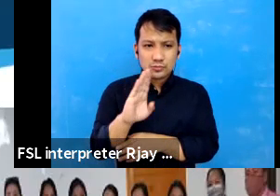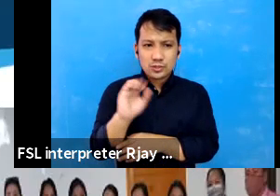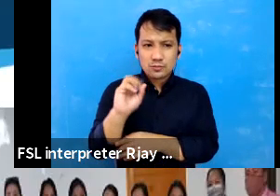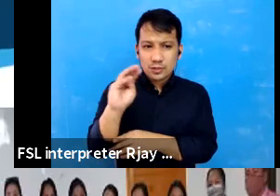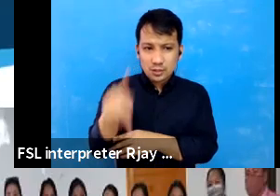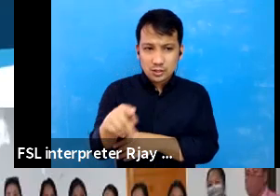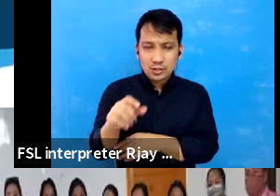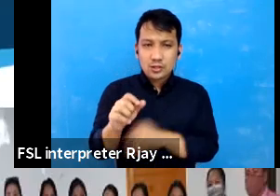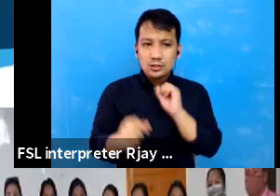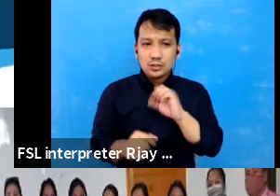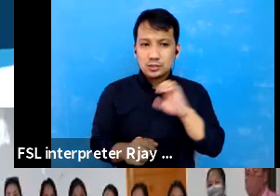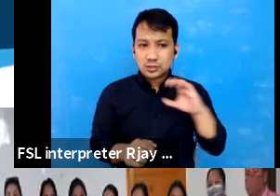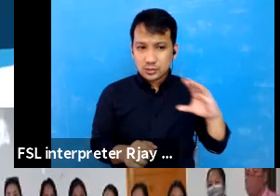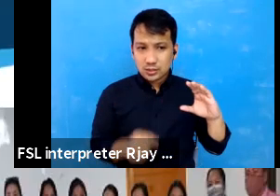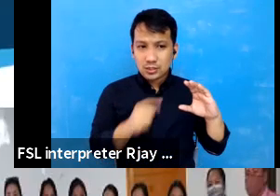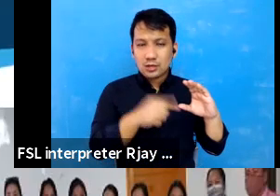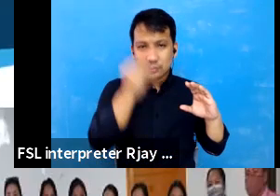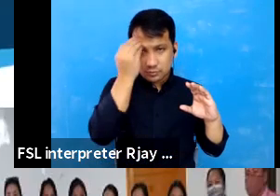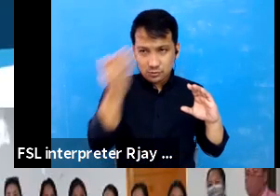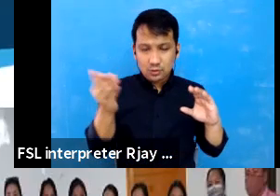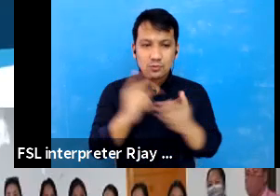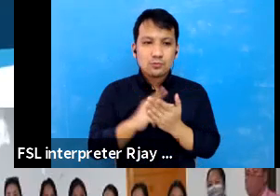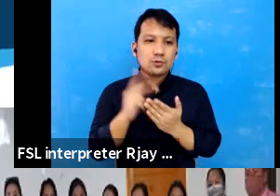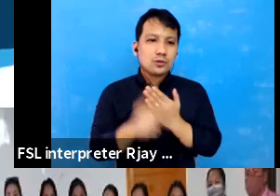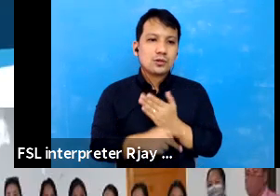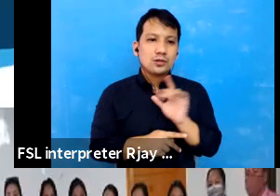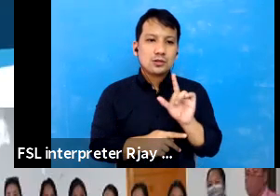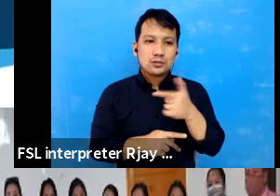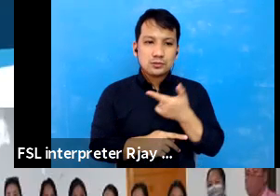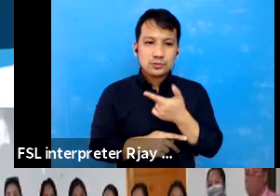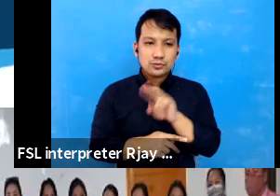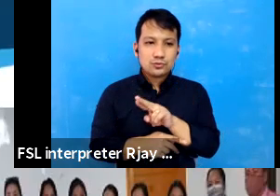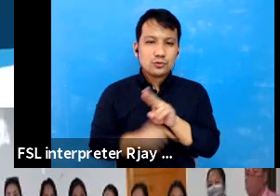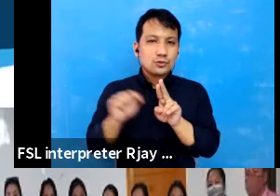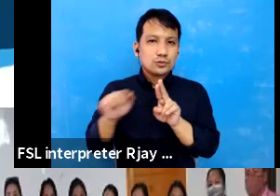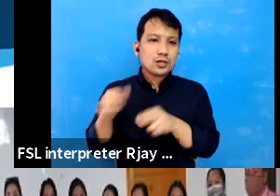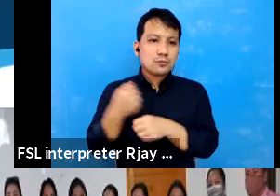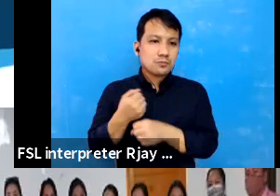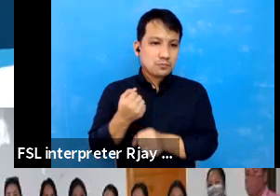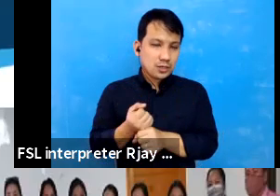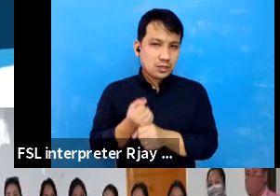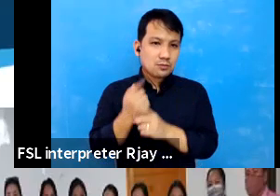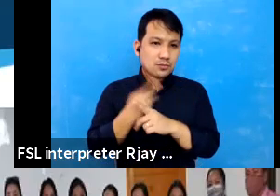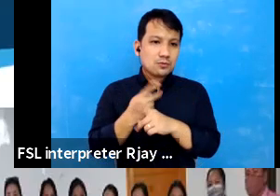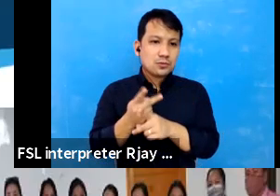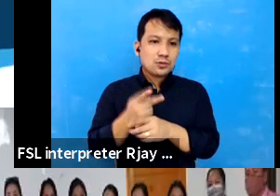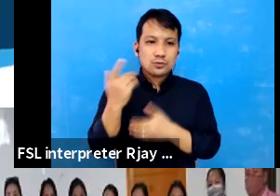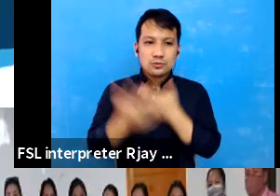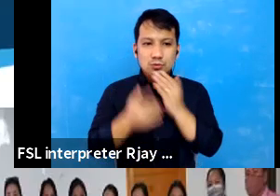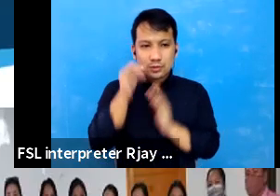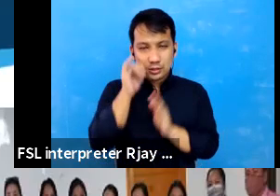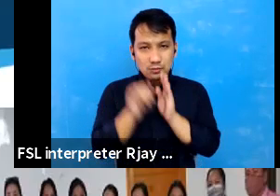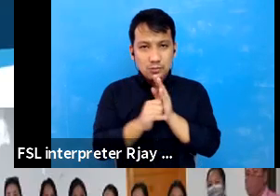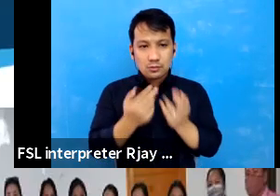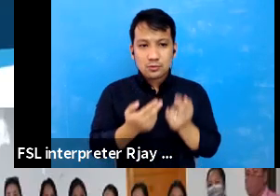para sa ECCD programa ng LGU kung saan sila ay nagsasagawa ng prevention of early identification,